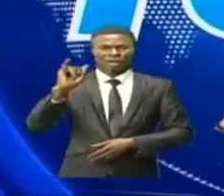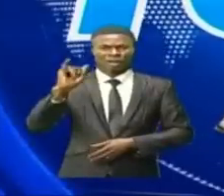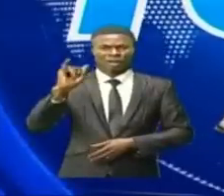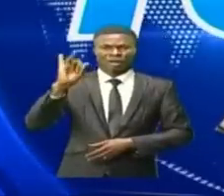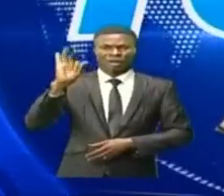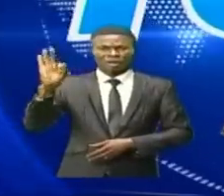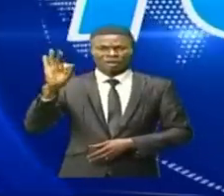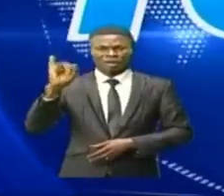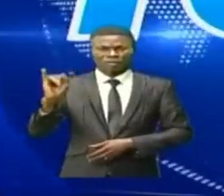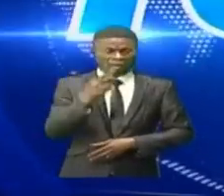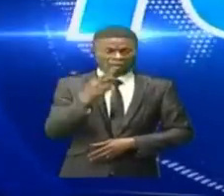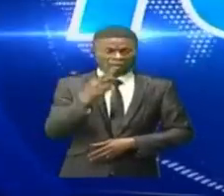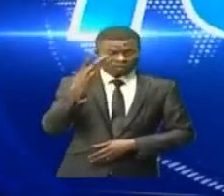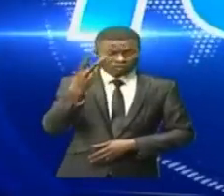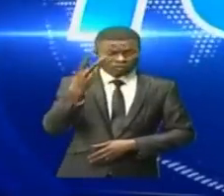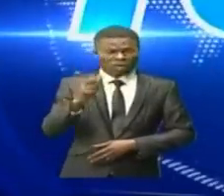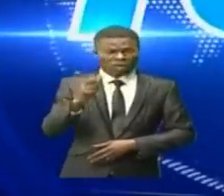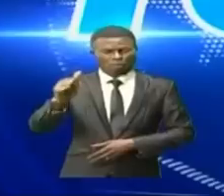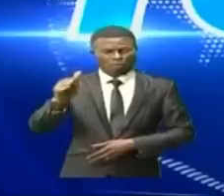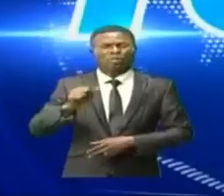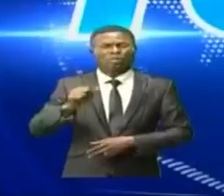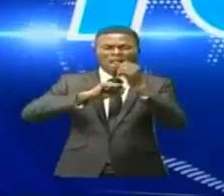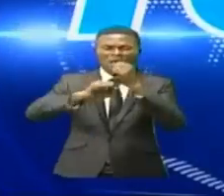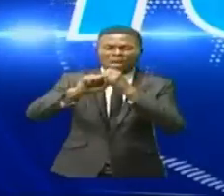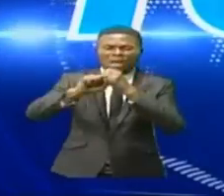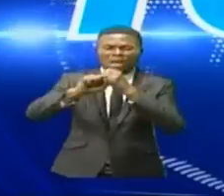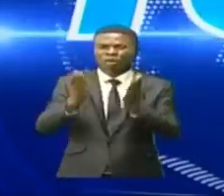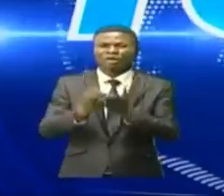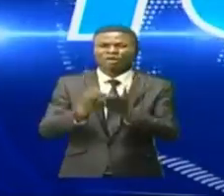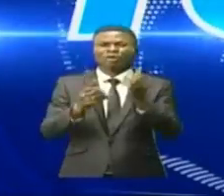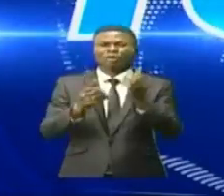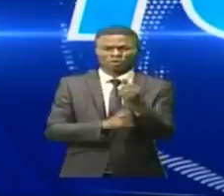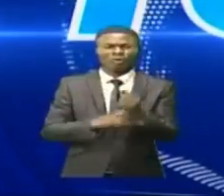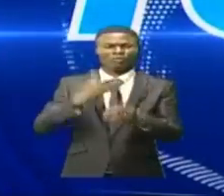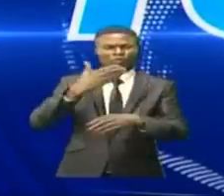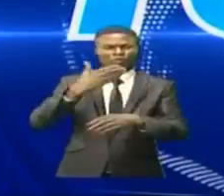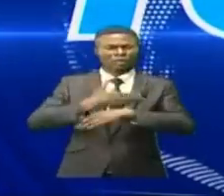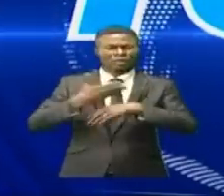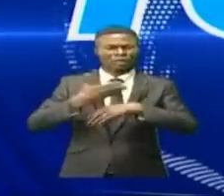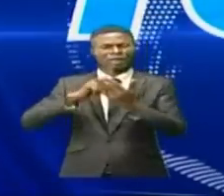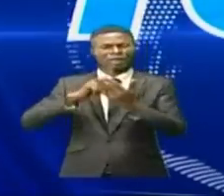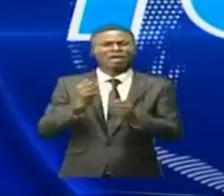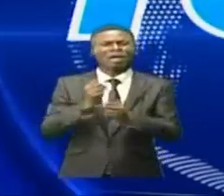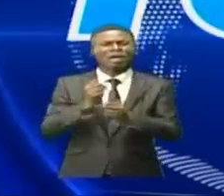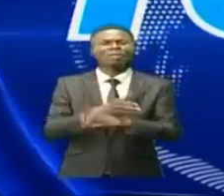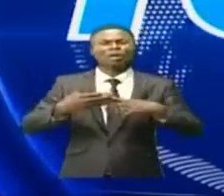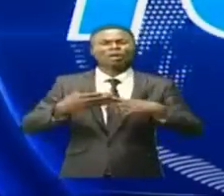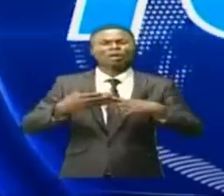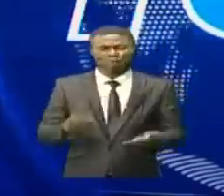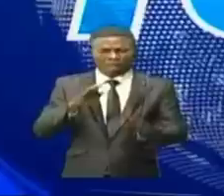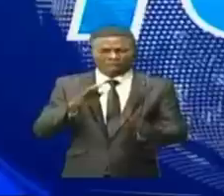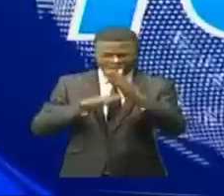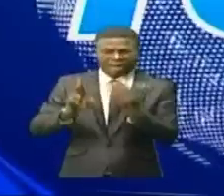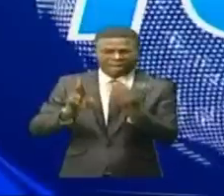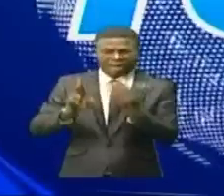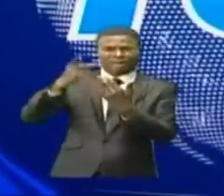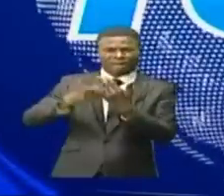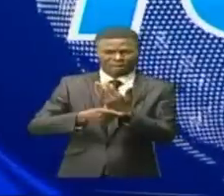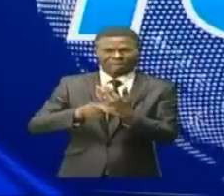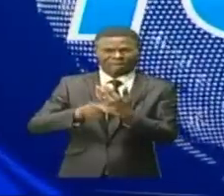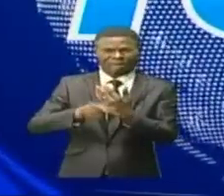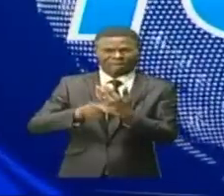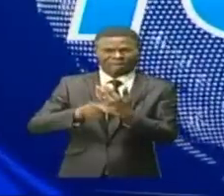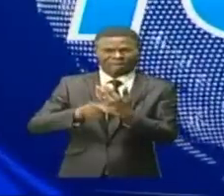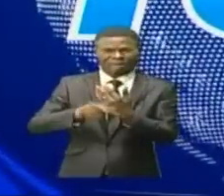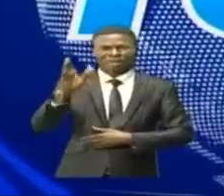les lieux pour sensibiliser la communauté locale sur la réalisation de ce projet qui rentre dans le cadre du projet de